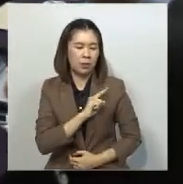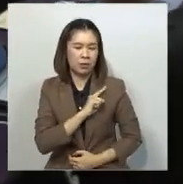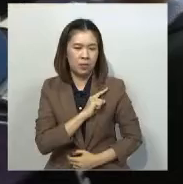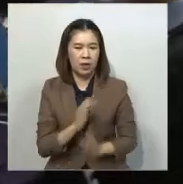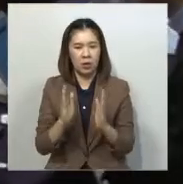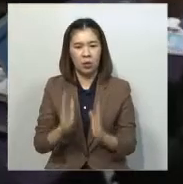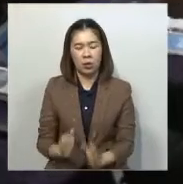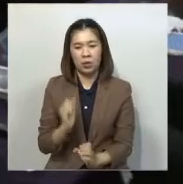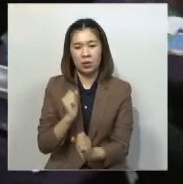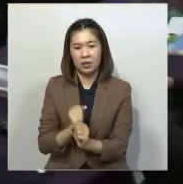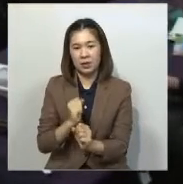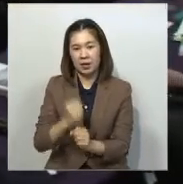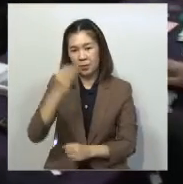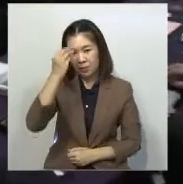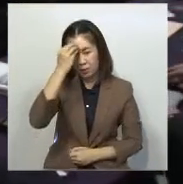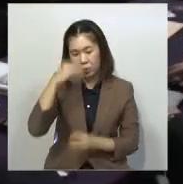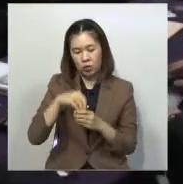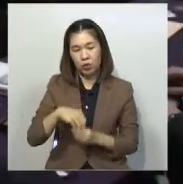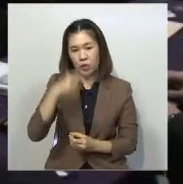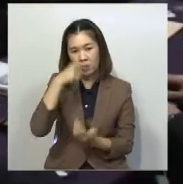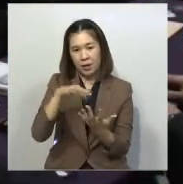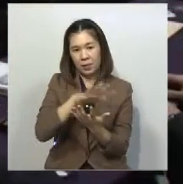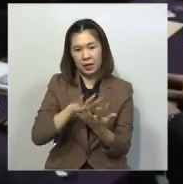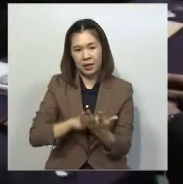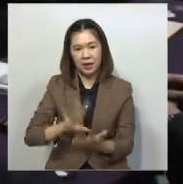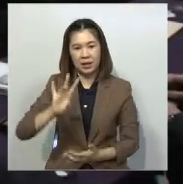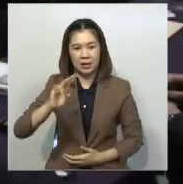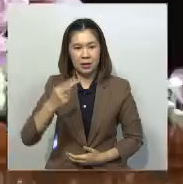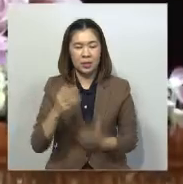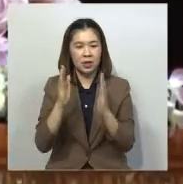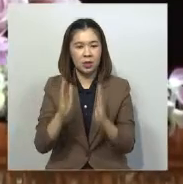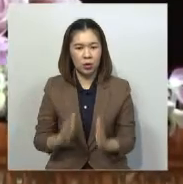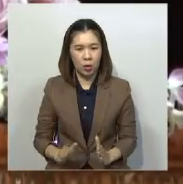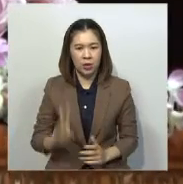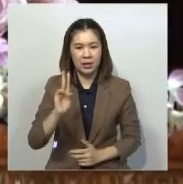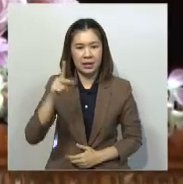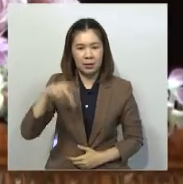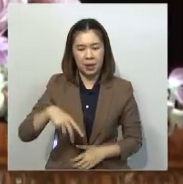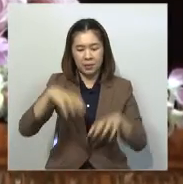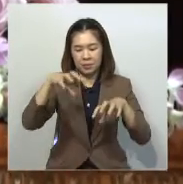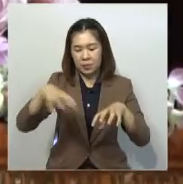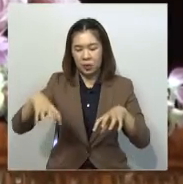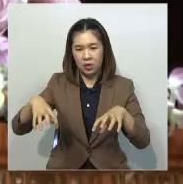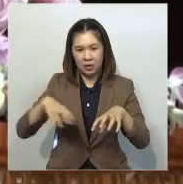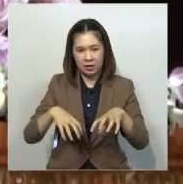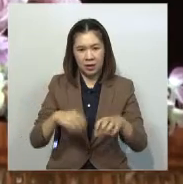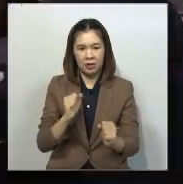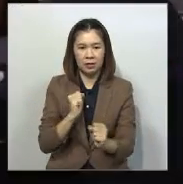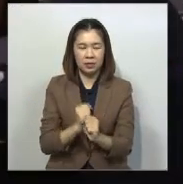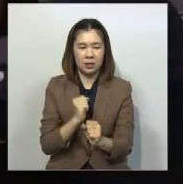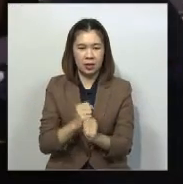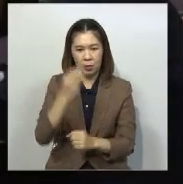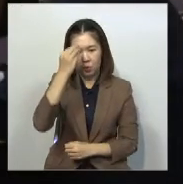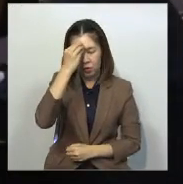นักธุรกิจญี่ปุ่นในไทยซึ่งมีกว่า 70,000 คนใน 7,000 บริษัท ซึ่งเป็นจำนวนนักธุรกิจญี่ปุ่นที่มีมากเป็นอัน